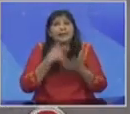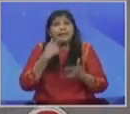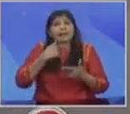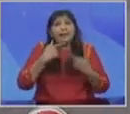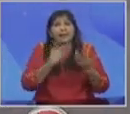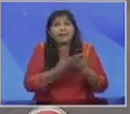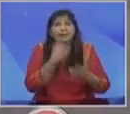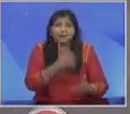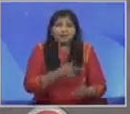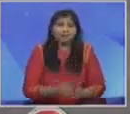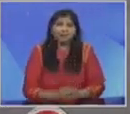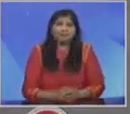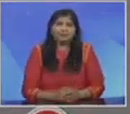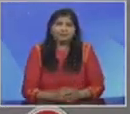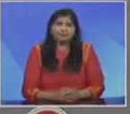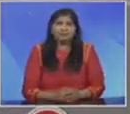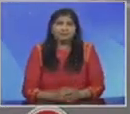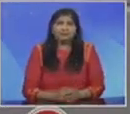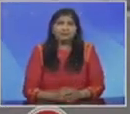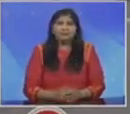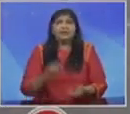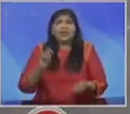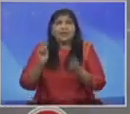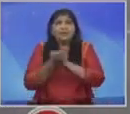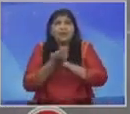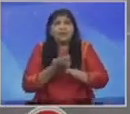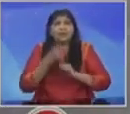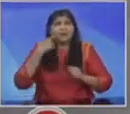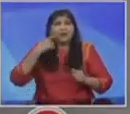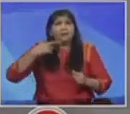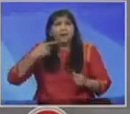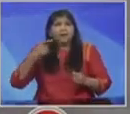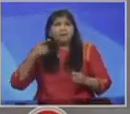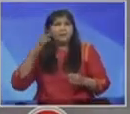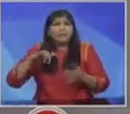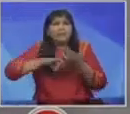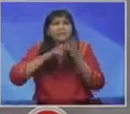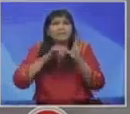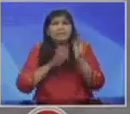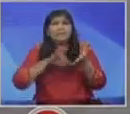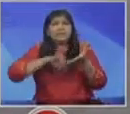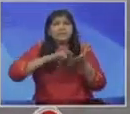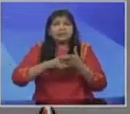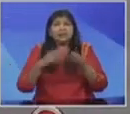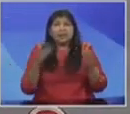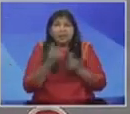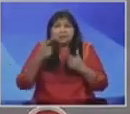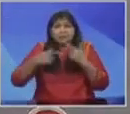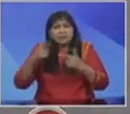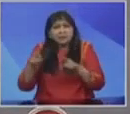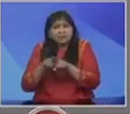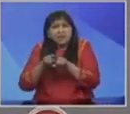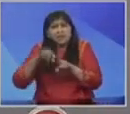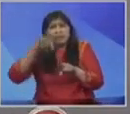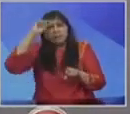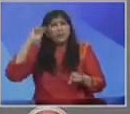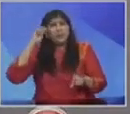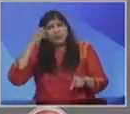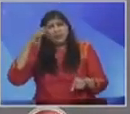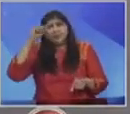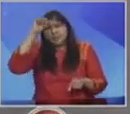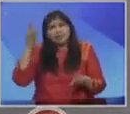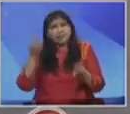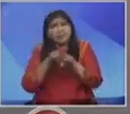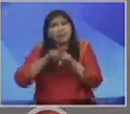तालितम् तदा आकाशमार्गेण उड्डयन् कंदुकम सीमारेखातः बहिर्गतम् ततः खण्डधावनम्